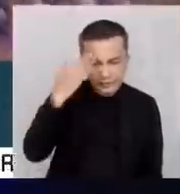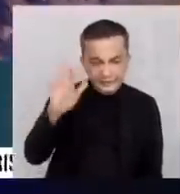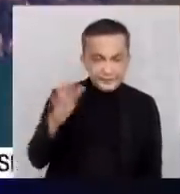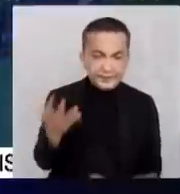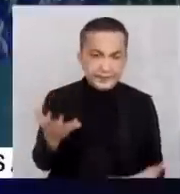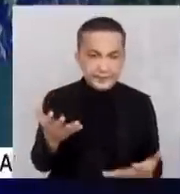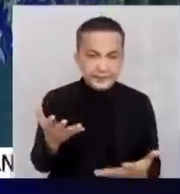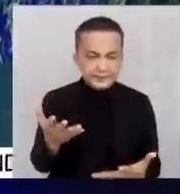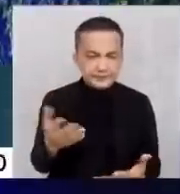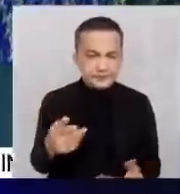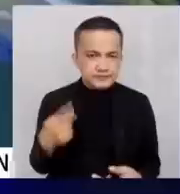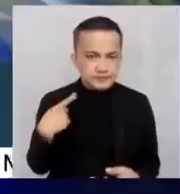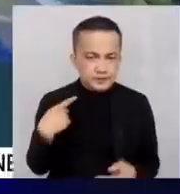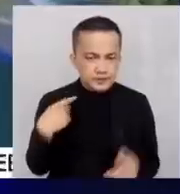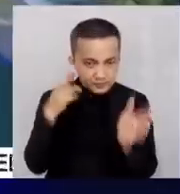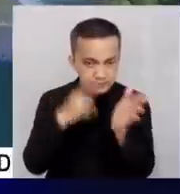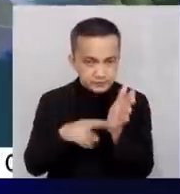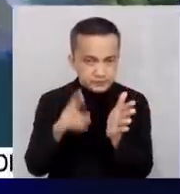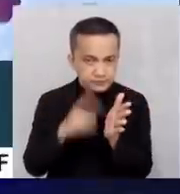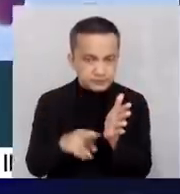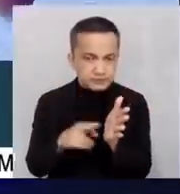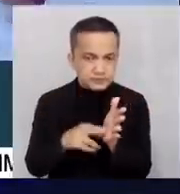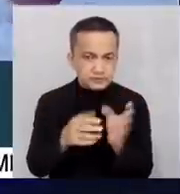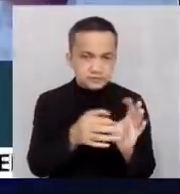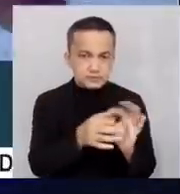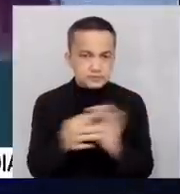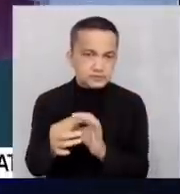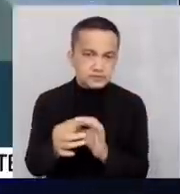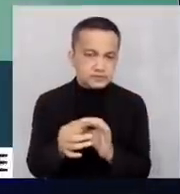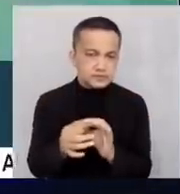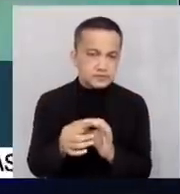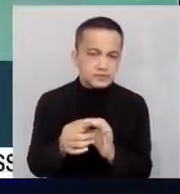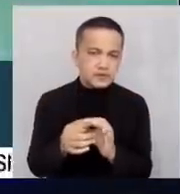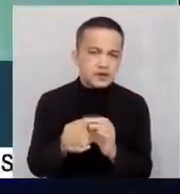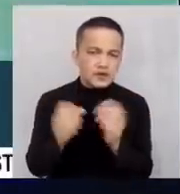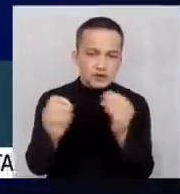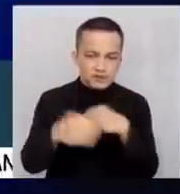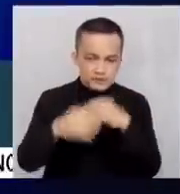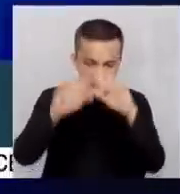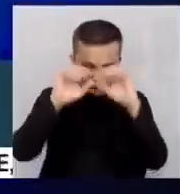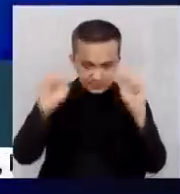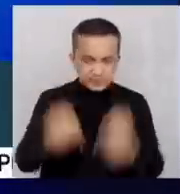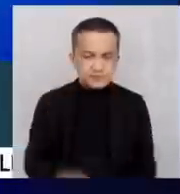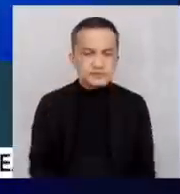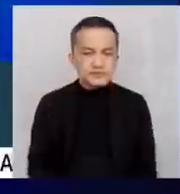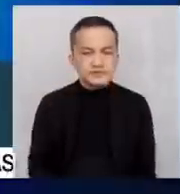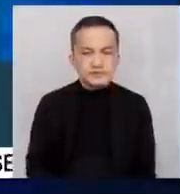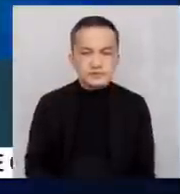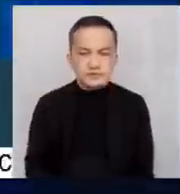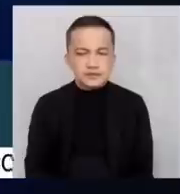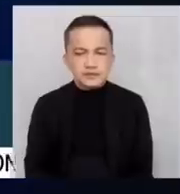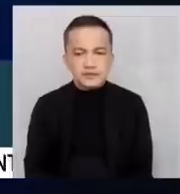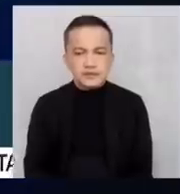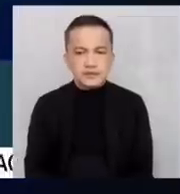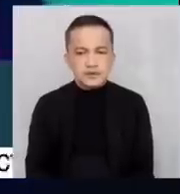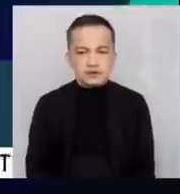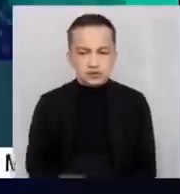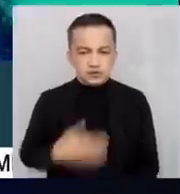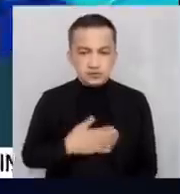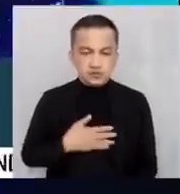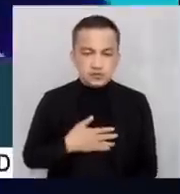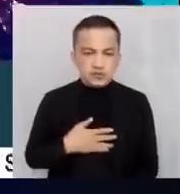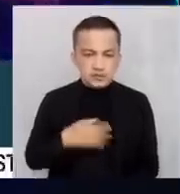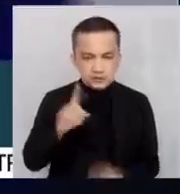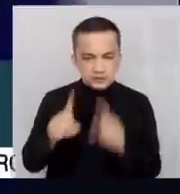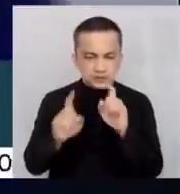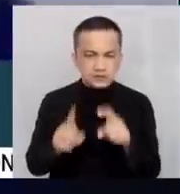tayong nare-research din na may kinalaman din dito yung Malacanang. Kaya yun yung mga gusto natin maitanong. And then,